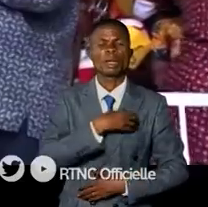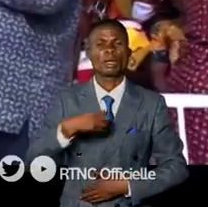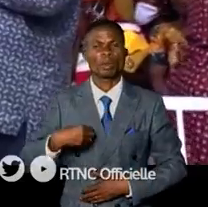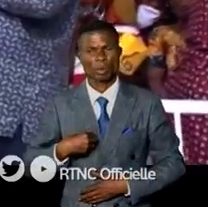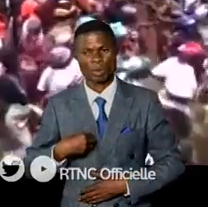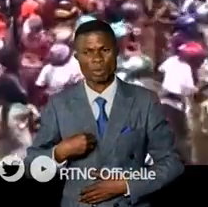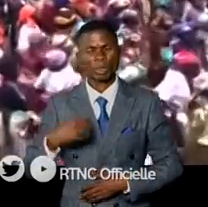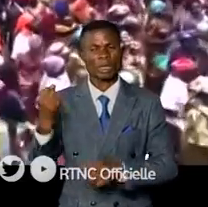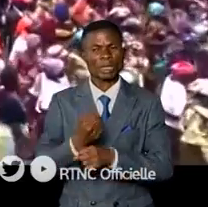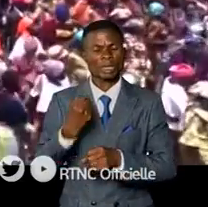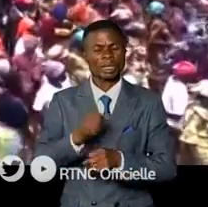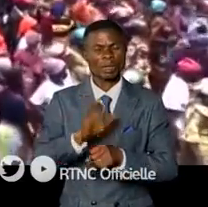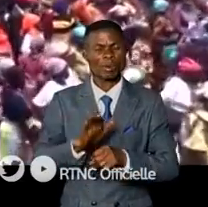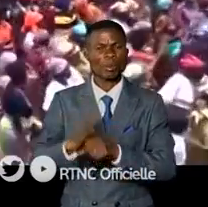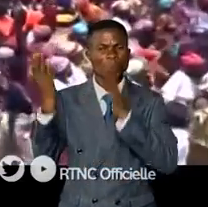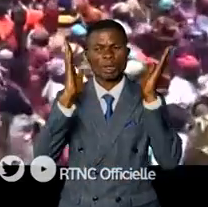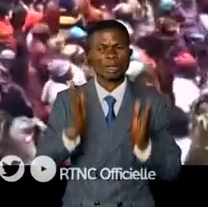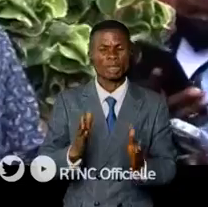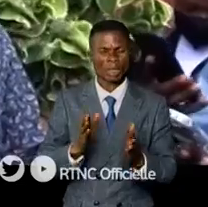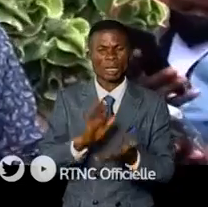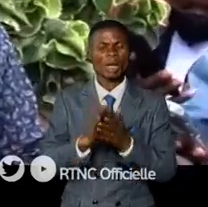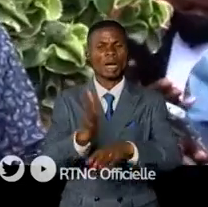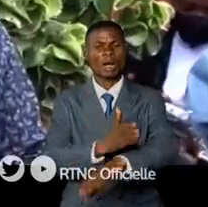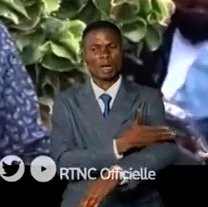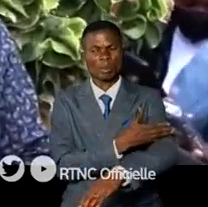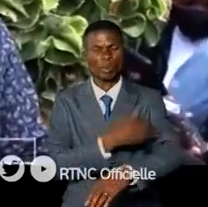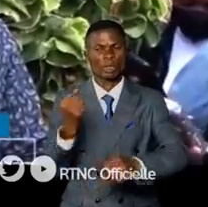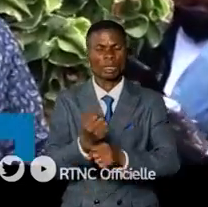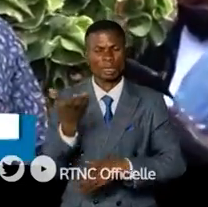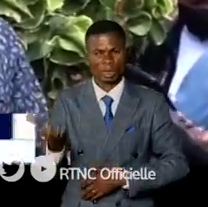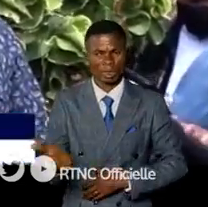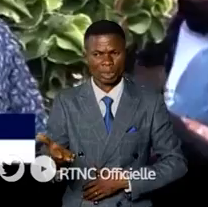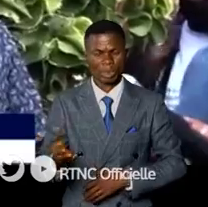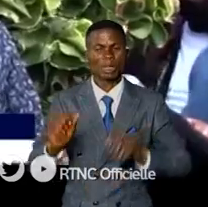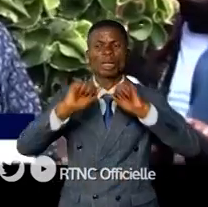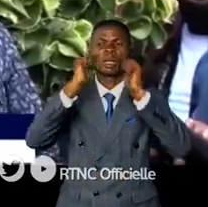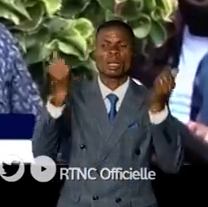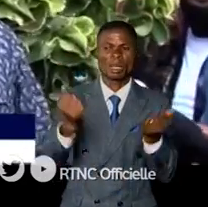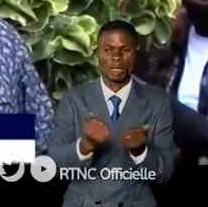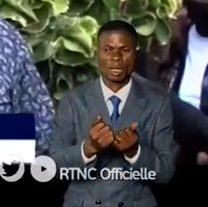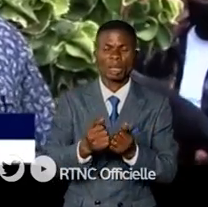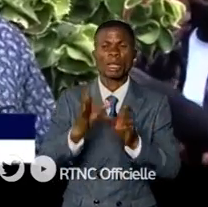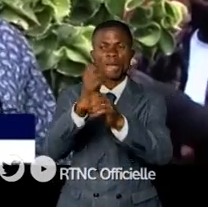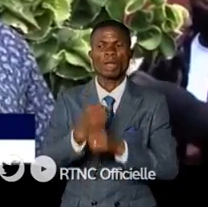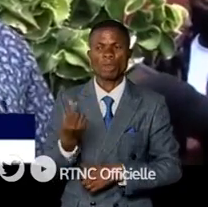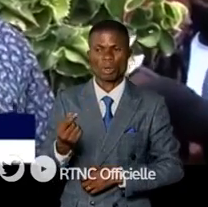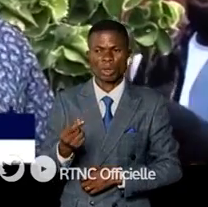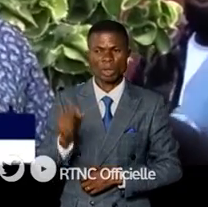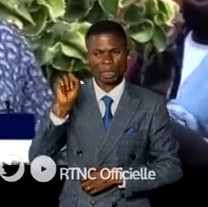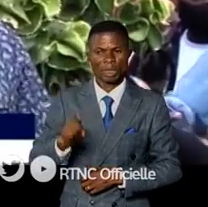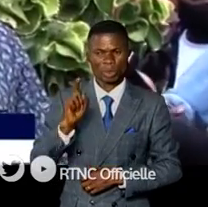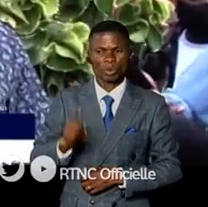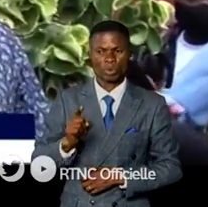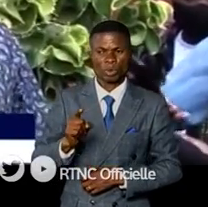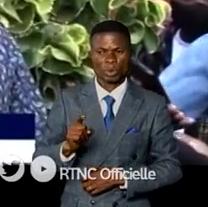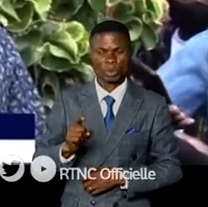mamans qui font les petits commerces à prospérer. Et les les associations qui ont reçu cet argent représentent